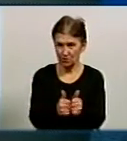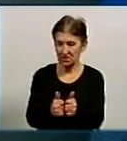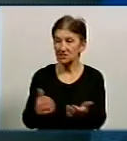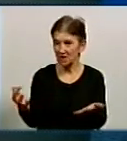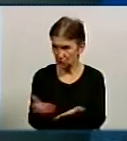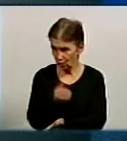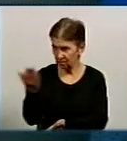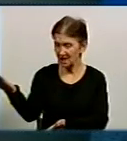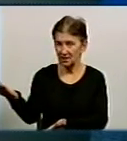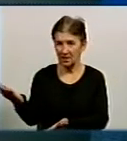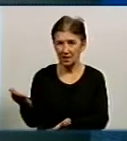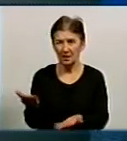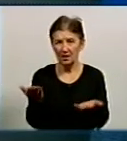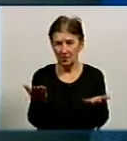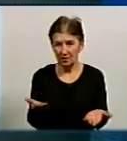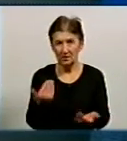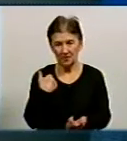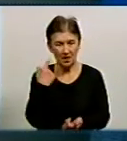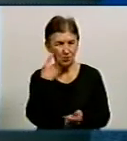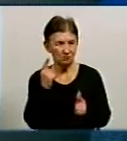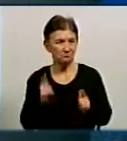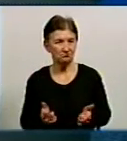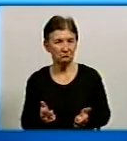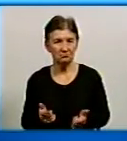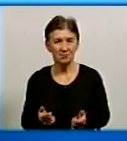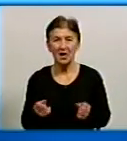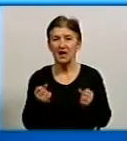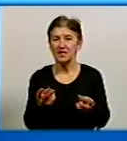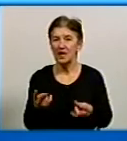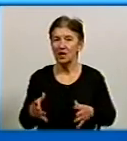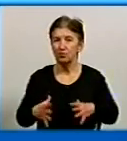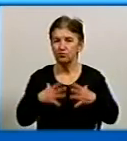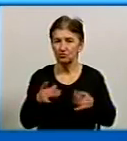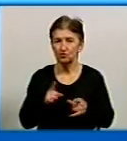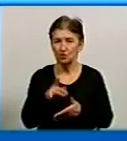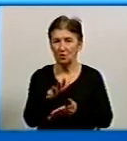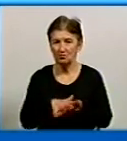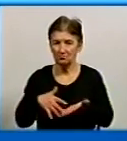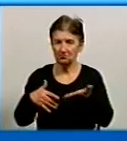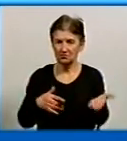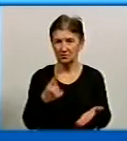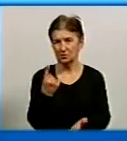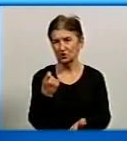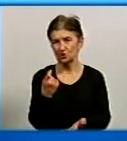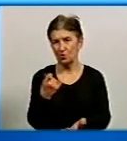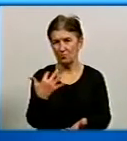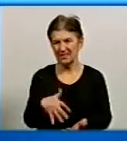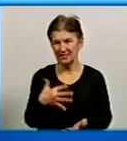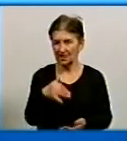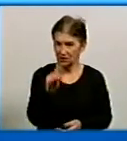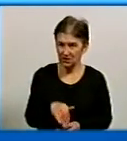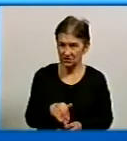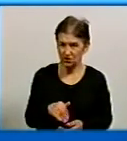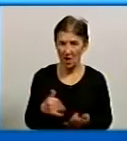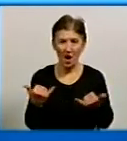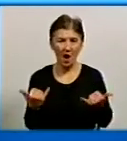гарний майданчик. Перефразую, я думаю, що вони підуть. Як бути з тими проєктами, які подавались на 150 тисяч, ну, умовно, про малі мова, а